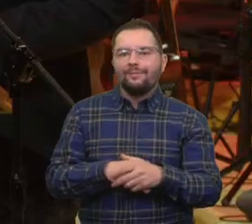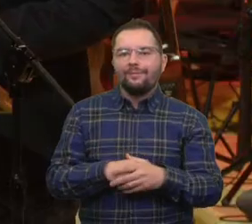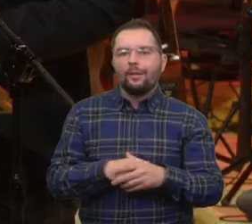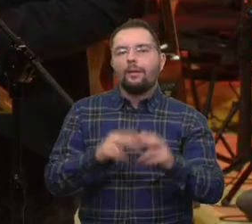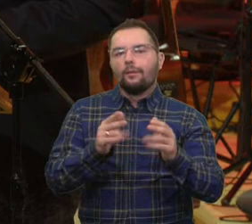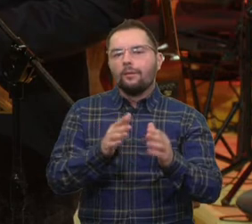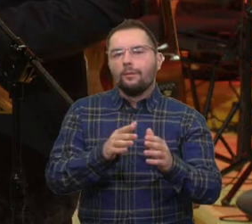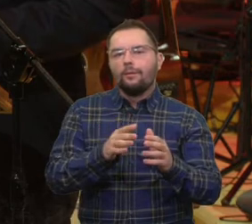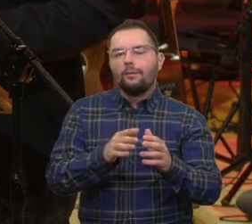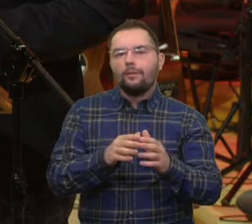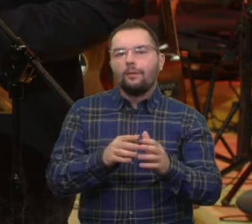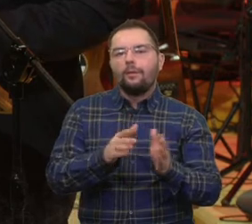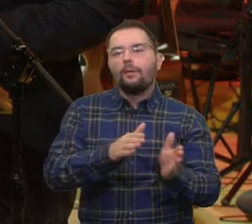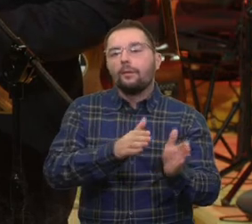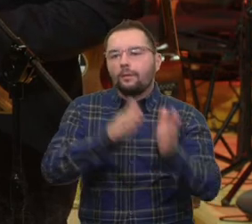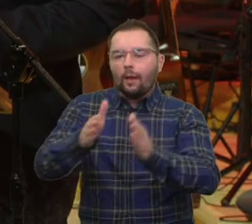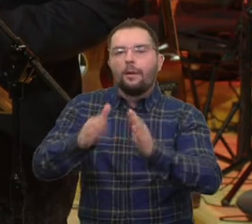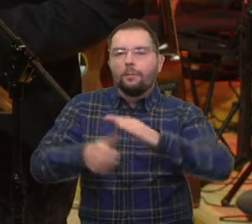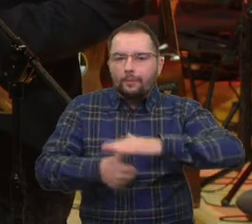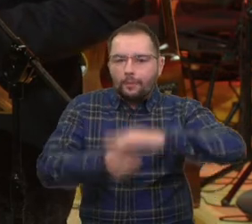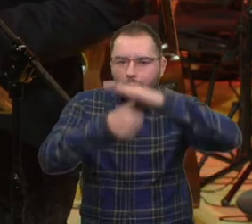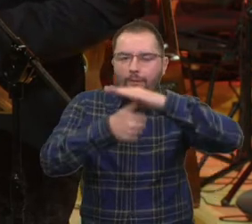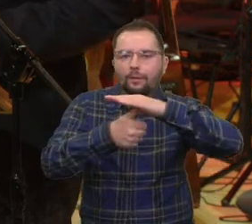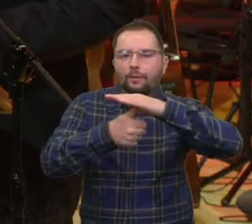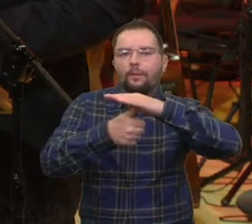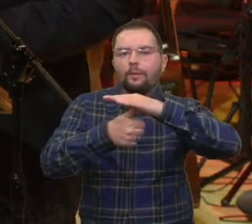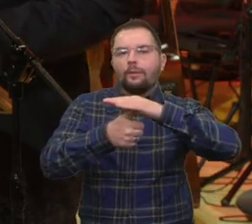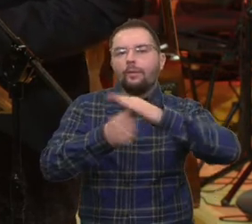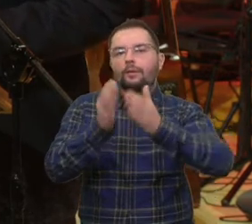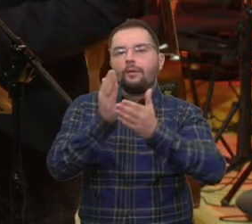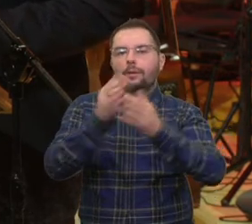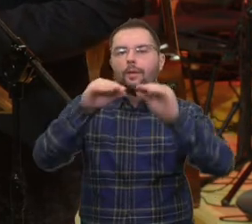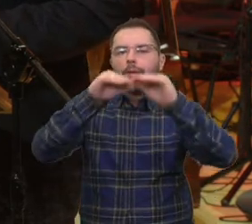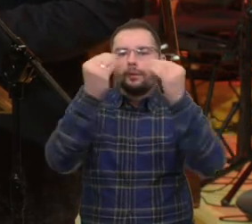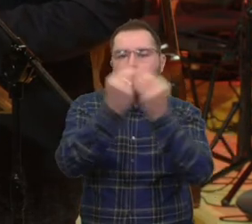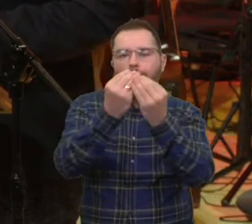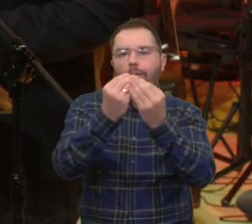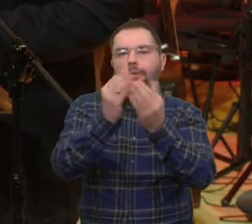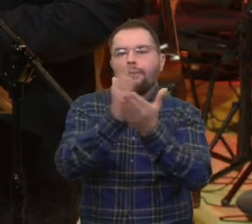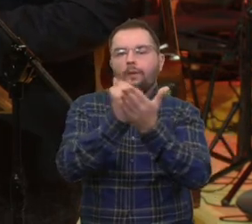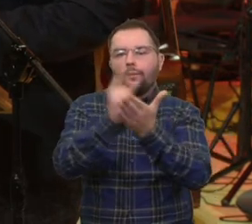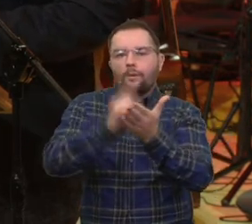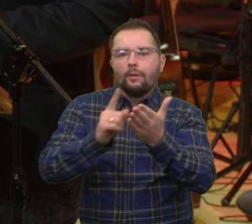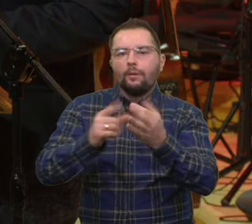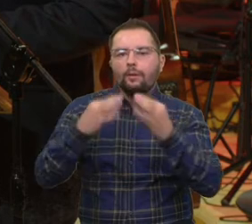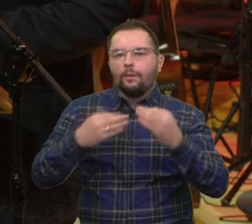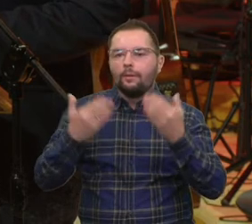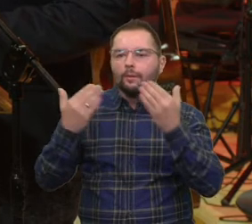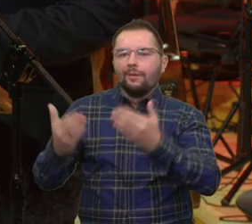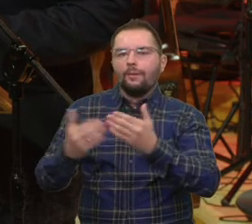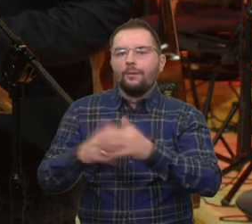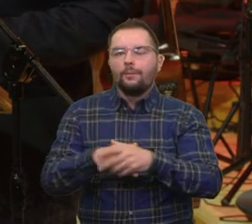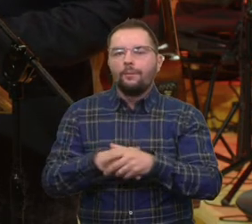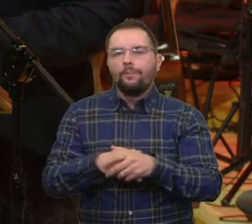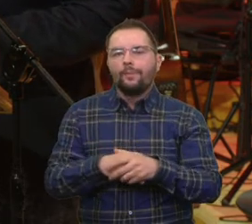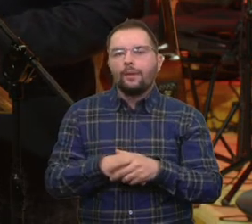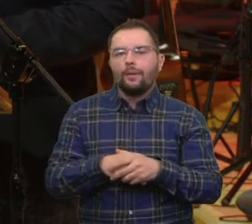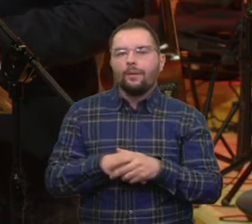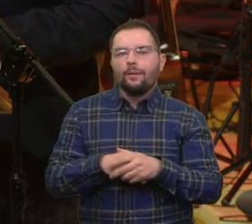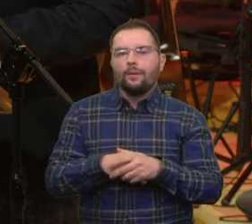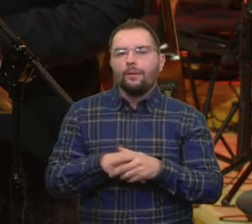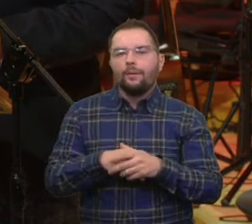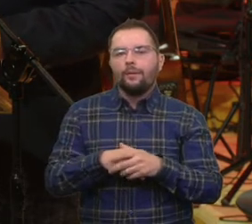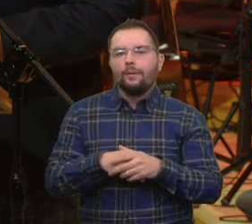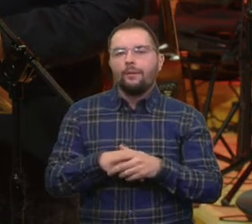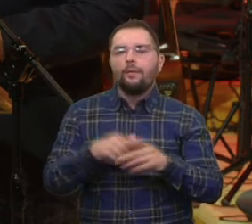kolejna przewodniczącego i przewodniczących, byłych przewodniczących Sejmiku Śląskiego. Jak już, Marku, pięknie wcześniej powiedziałeś, to idziemy